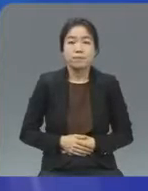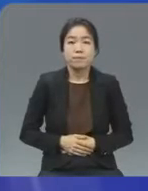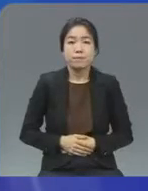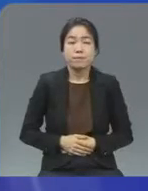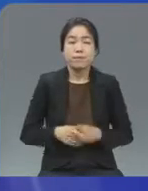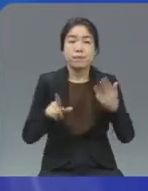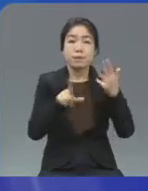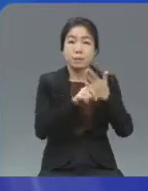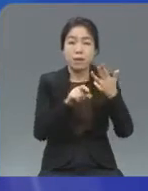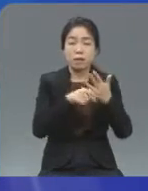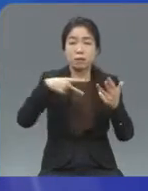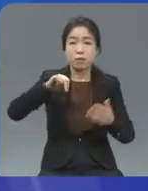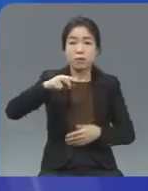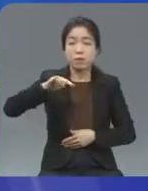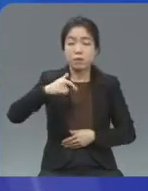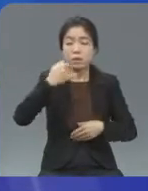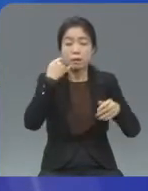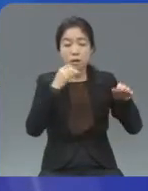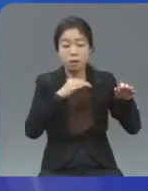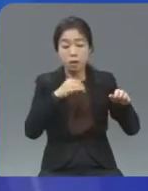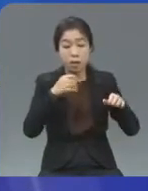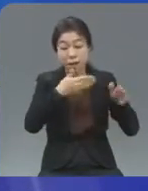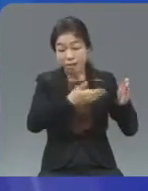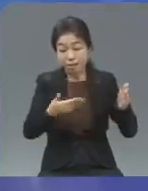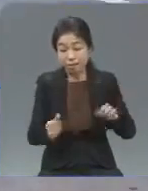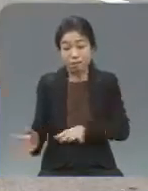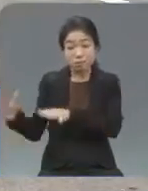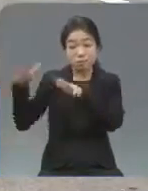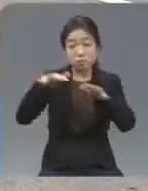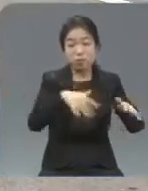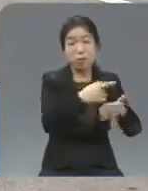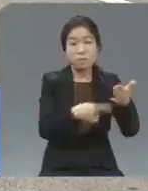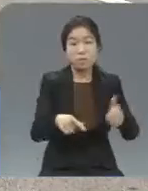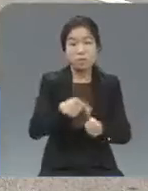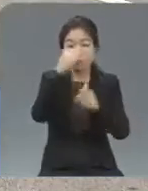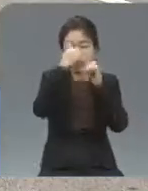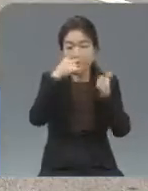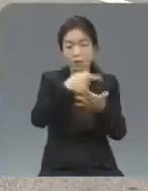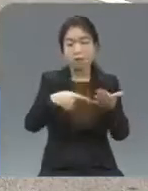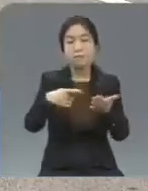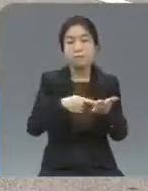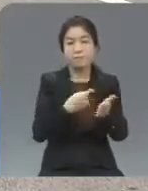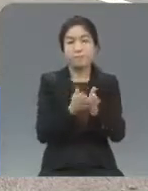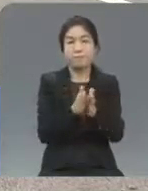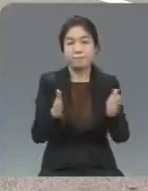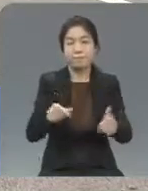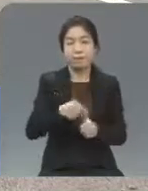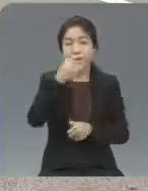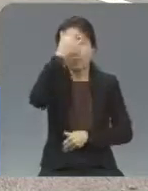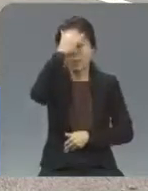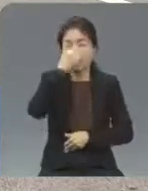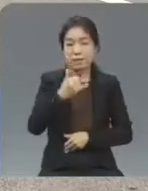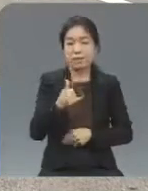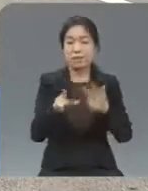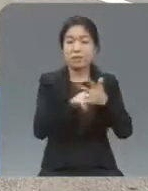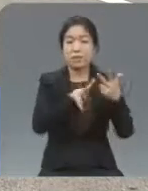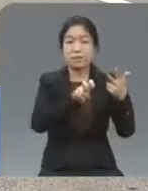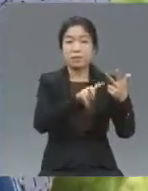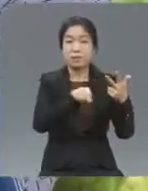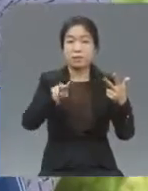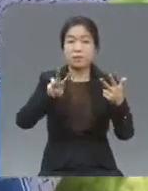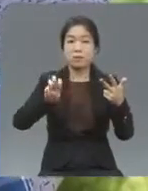지난 8월 섬진강 범람으로 피해를 입은 구례 주민들이 배상 절차에 나섰습니다. 구례군은 지난달